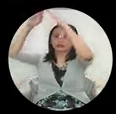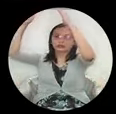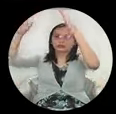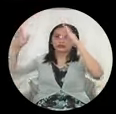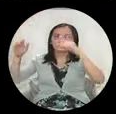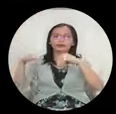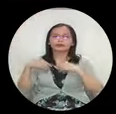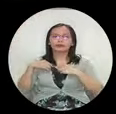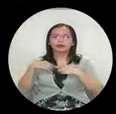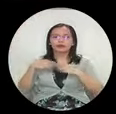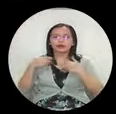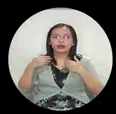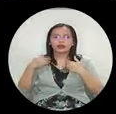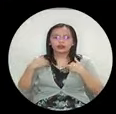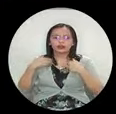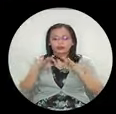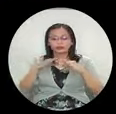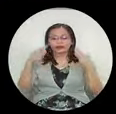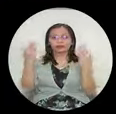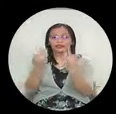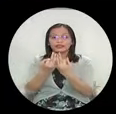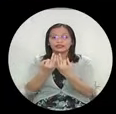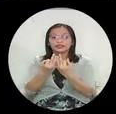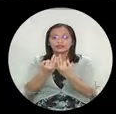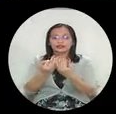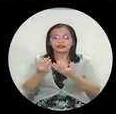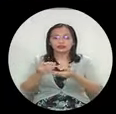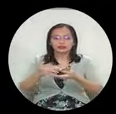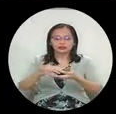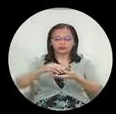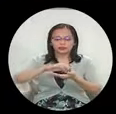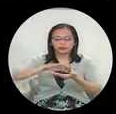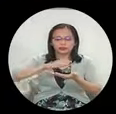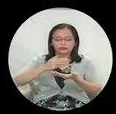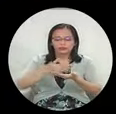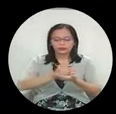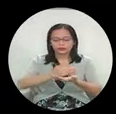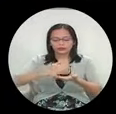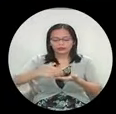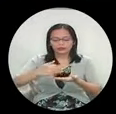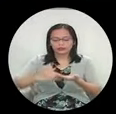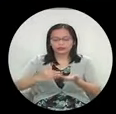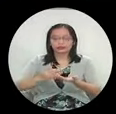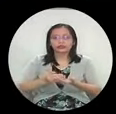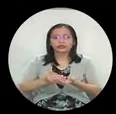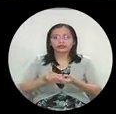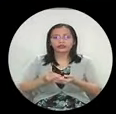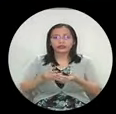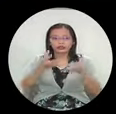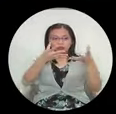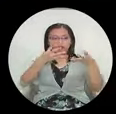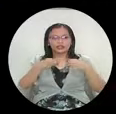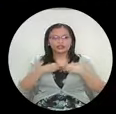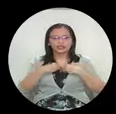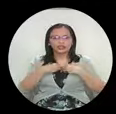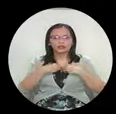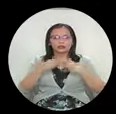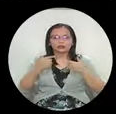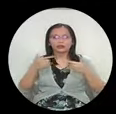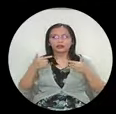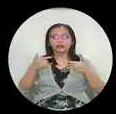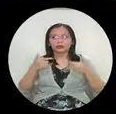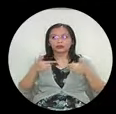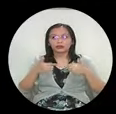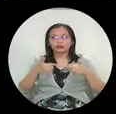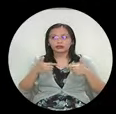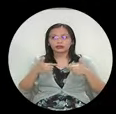Doon ay mga pamilya nga mag-divide sa ilang inheritance. Pagkahuman, mag-inaway. Ang magguwang, gusto niya nga